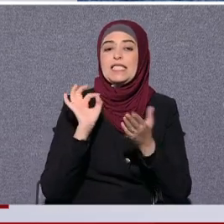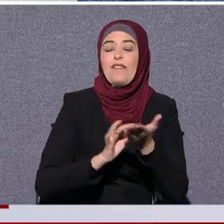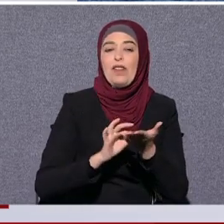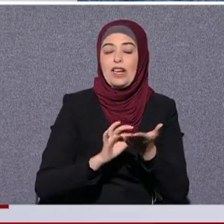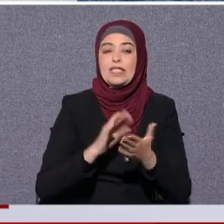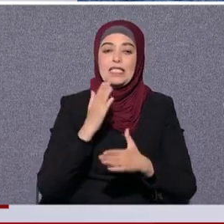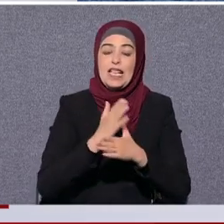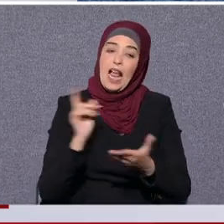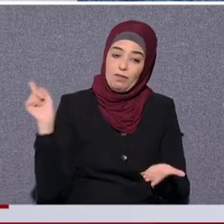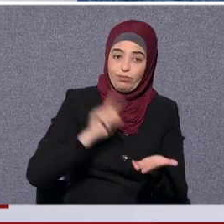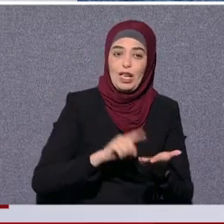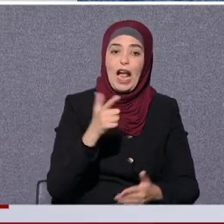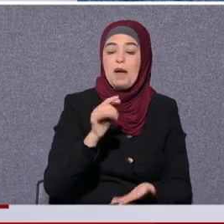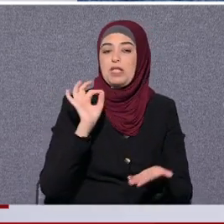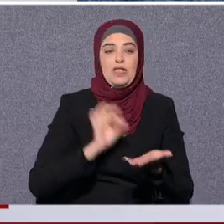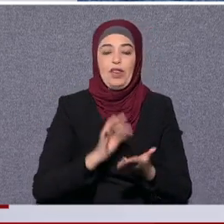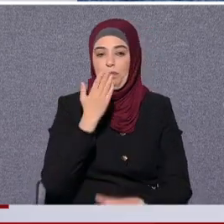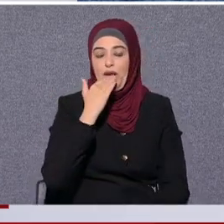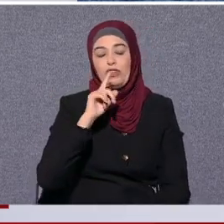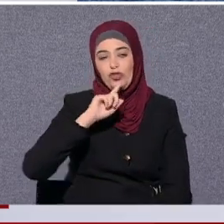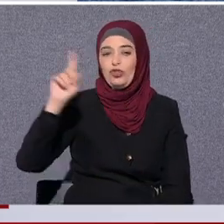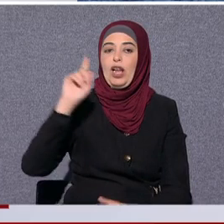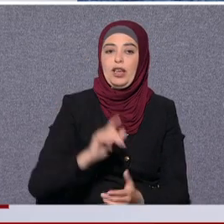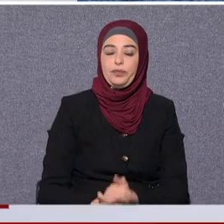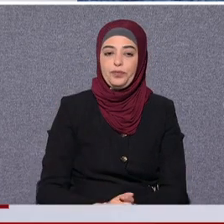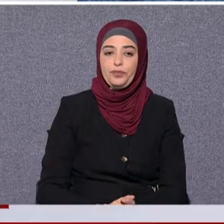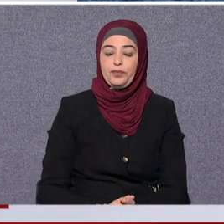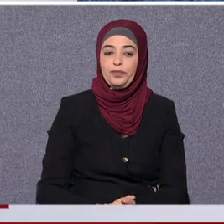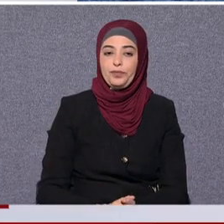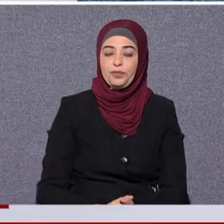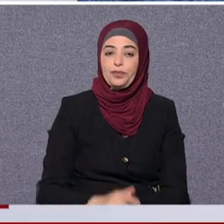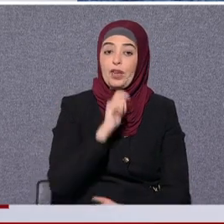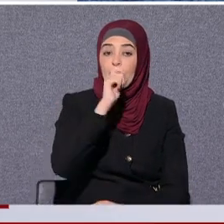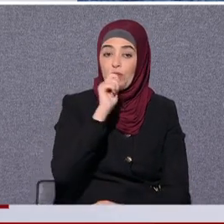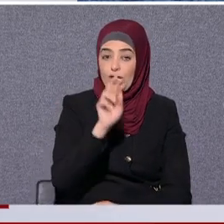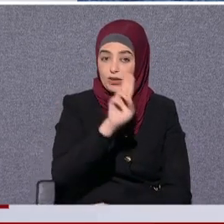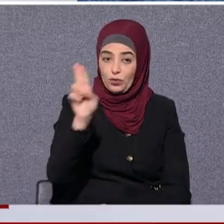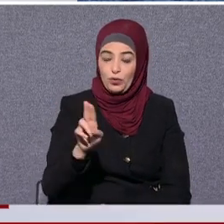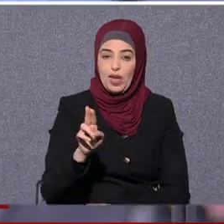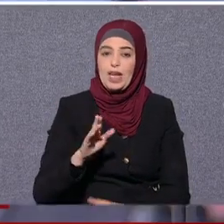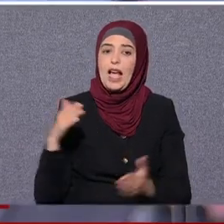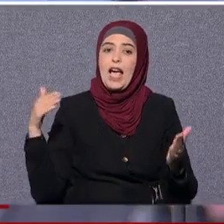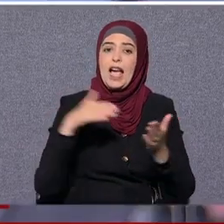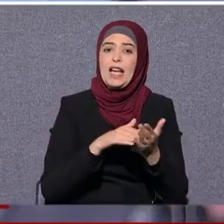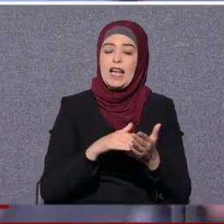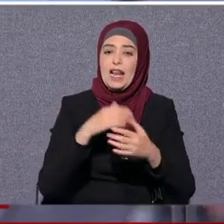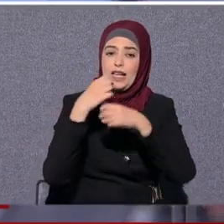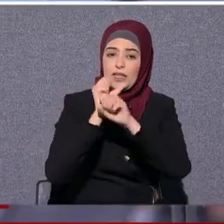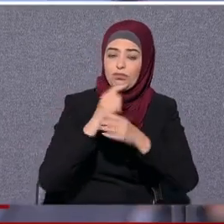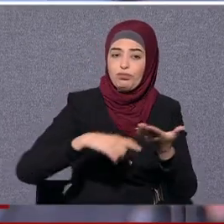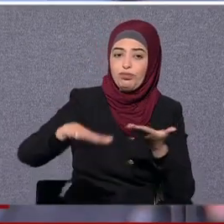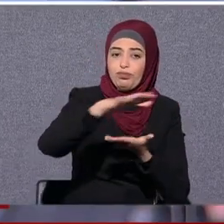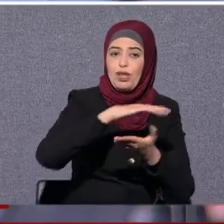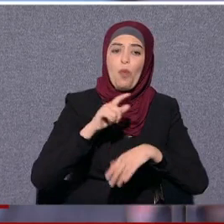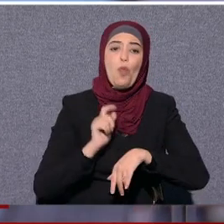أي إصابات، ولغاية الآن لم تسجل أي حالة. نعم، سيد إبراهيم، يعني إلى أي مدى ستأخذ هذه العينات